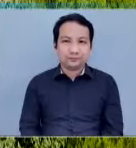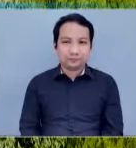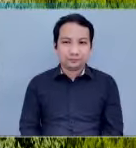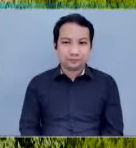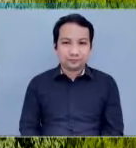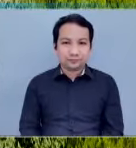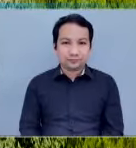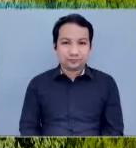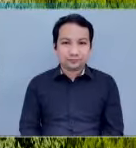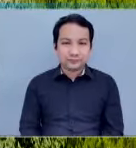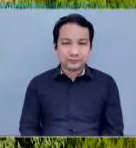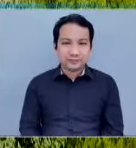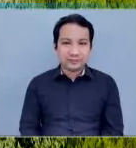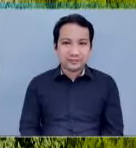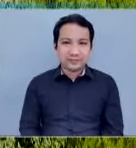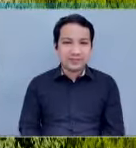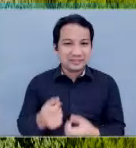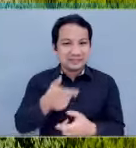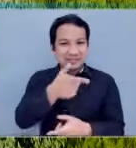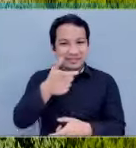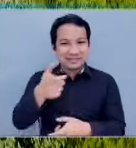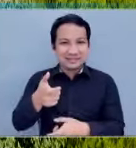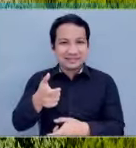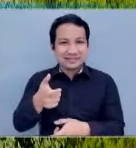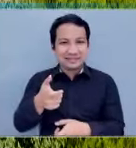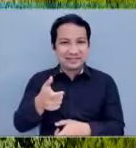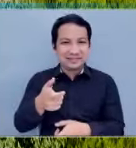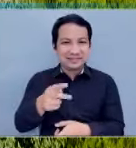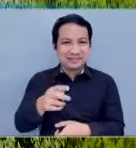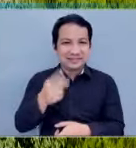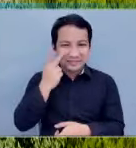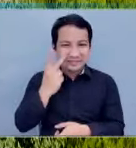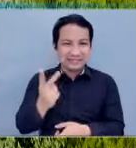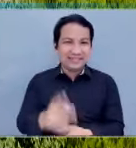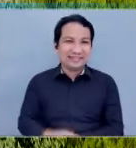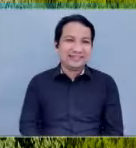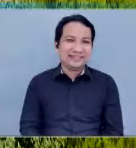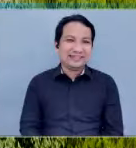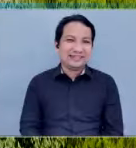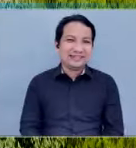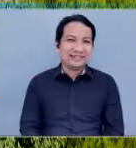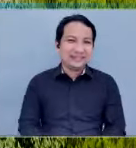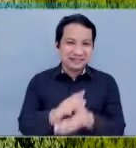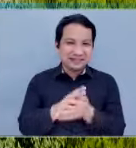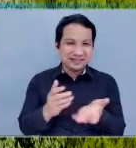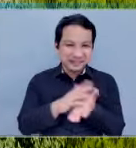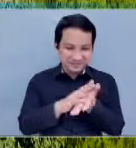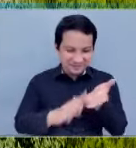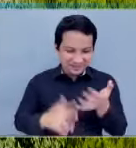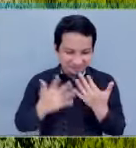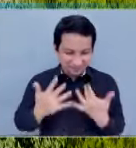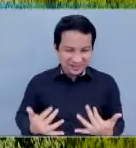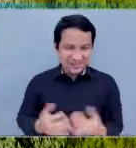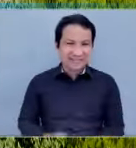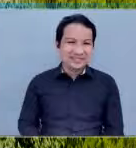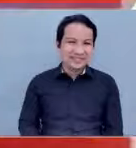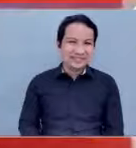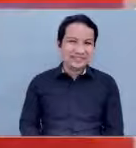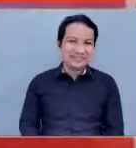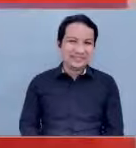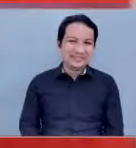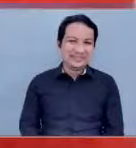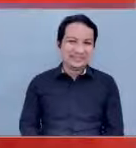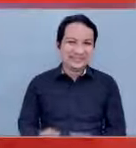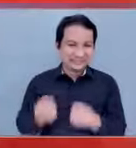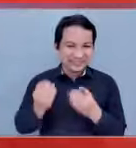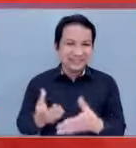So maraming Vlad. Well, yeah, nasa kinsa naman. Ayaw niya. Gusto niya na aliw siya dun sa ano na yun.